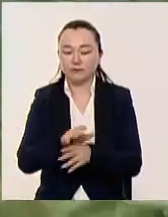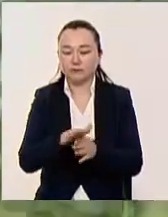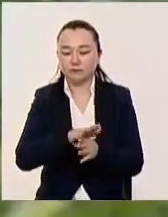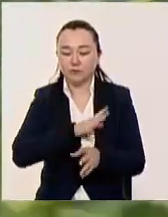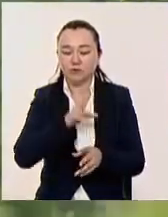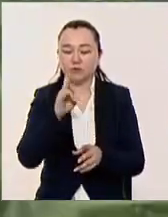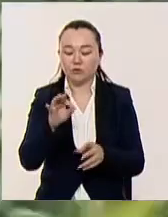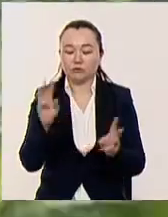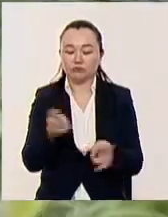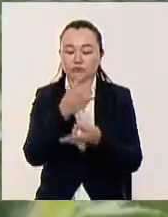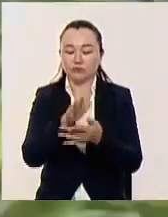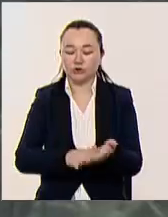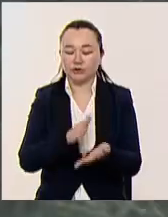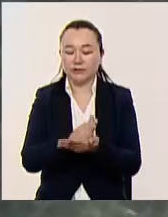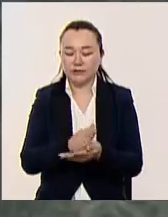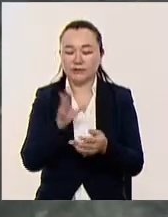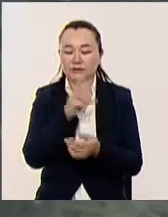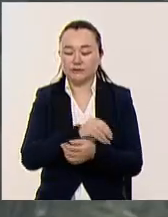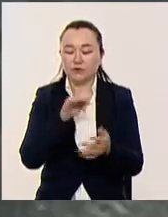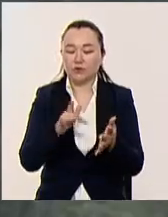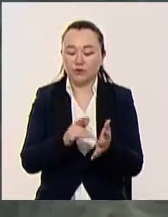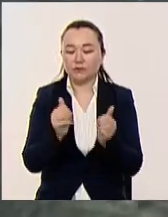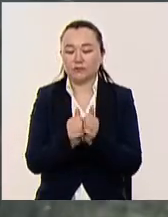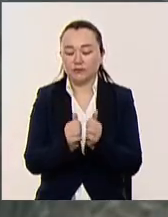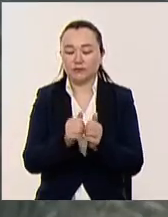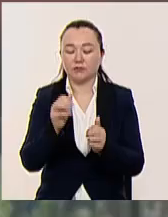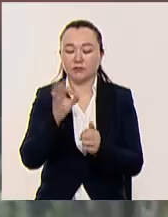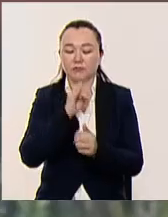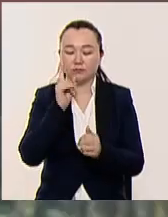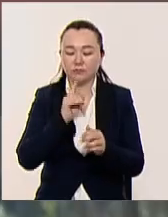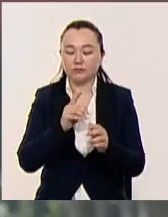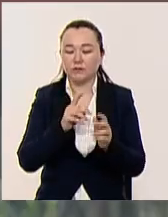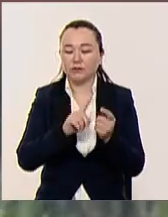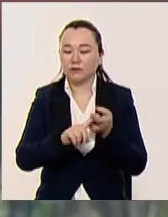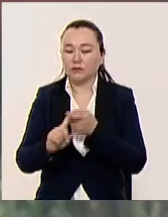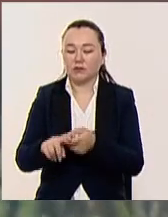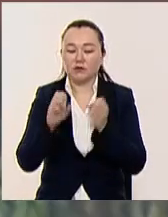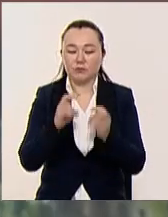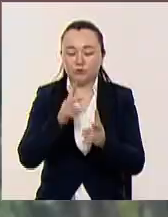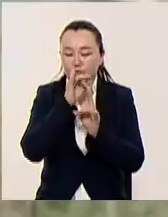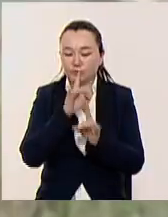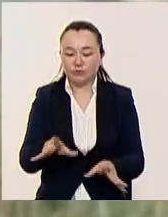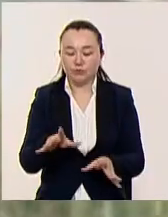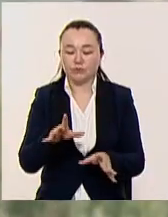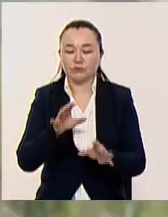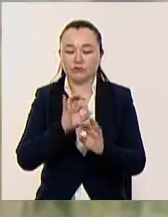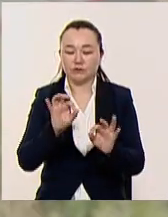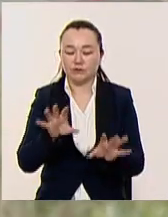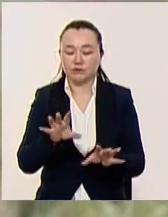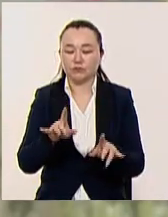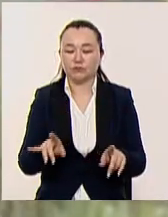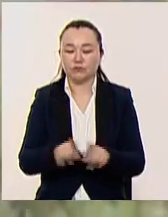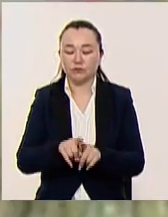өшкен жоқ. Әйтсе де мамандар тілсіз жаудан қалаға және қала іргесіндегі жасыл белдеуге ешқандай қауіп төндіріп тұрған жоқ дейді.